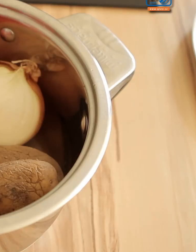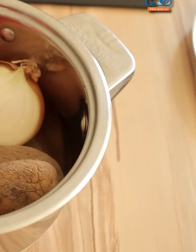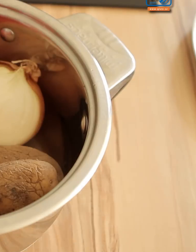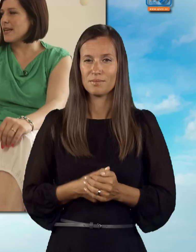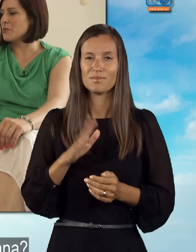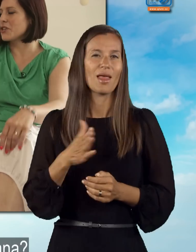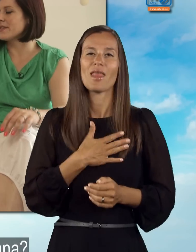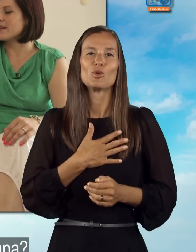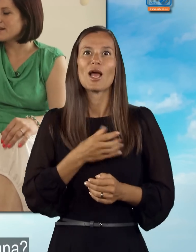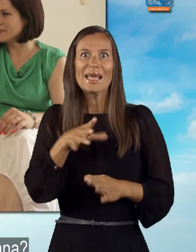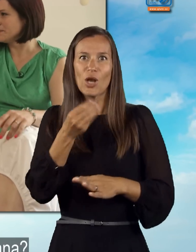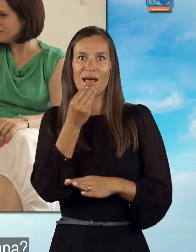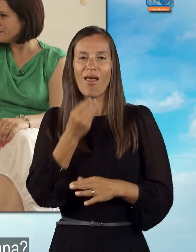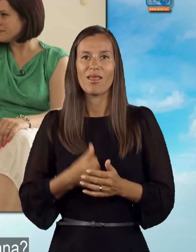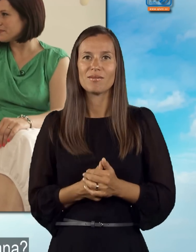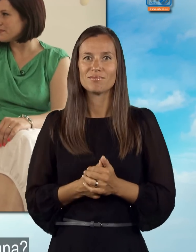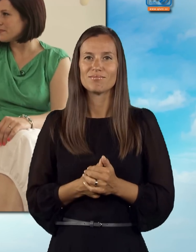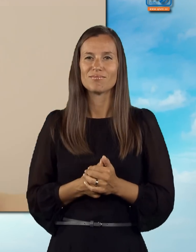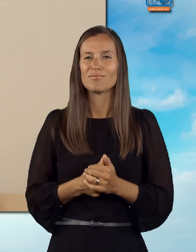Kaj pa najljubša hitra hrana?